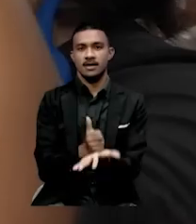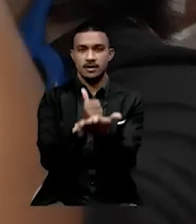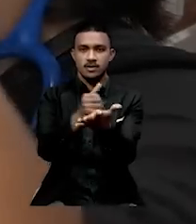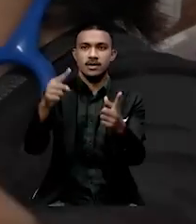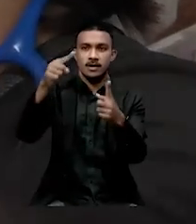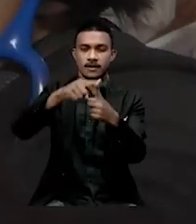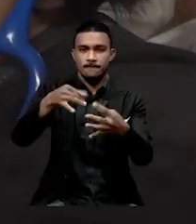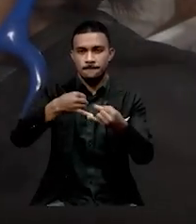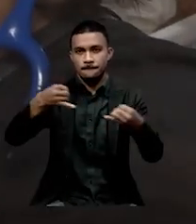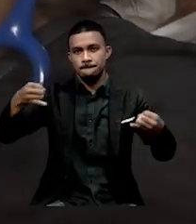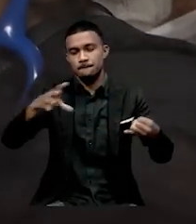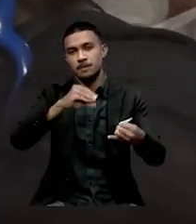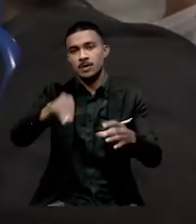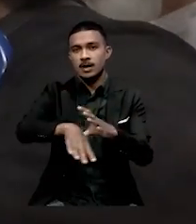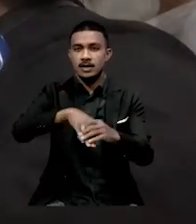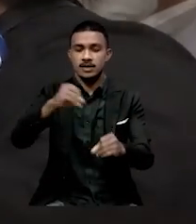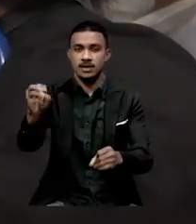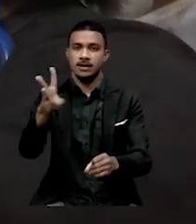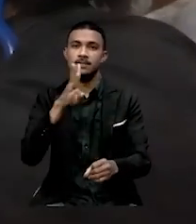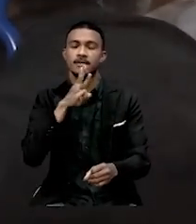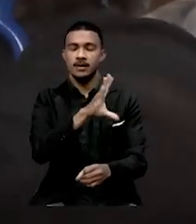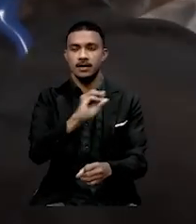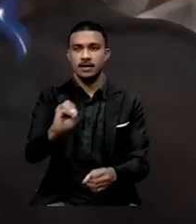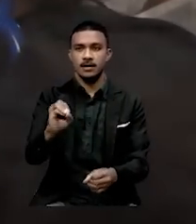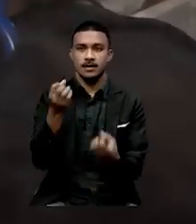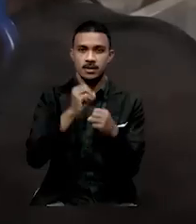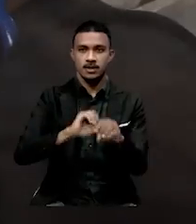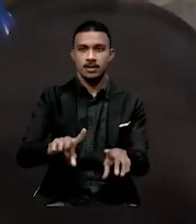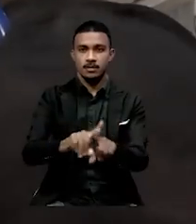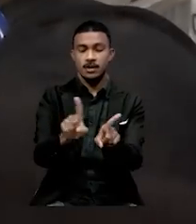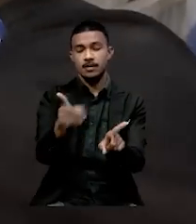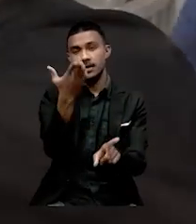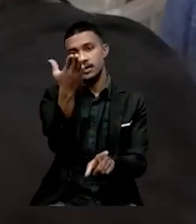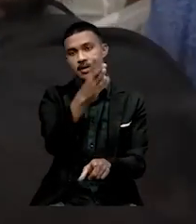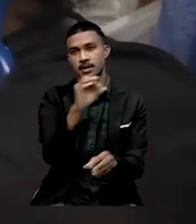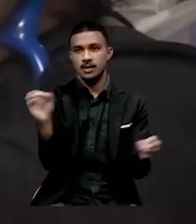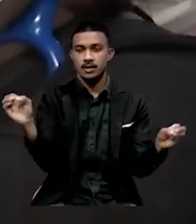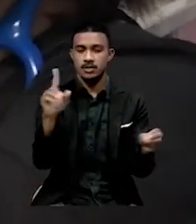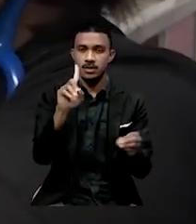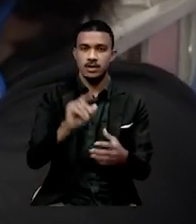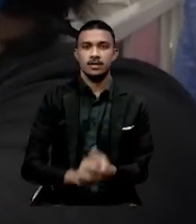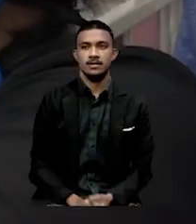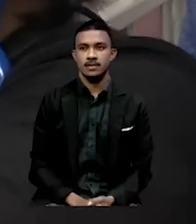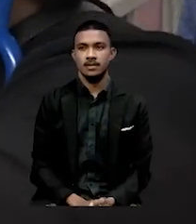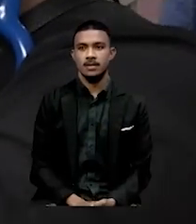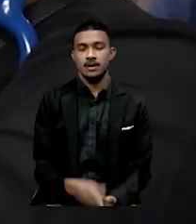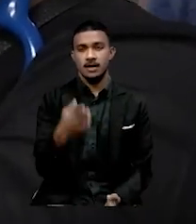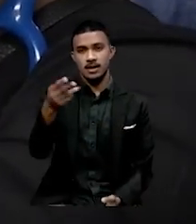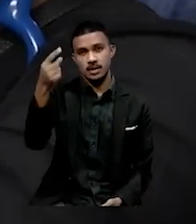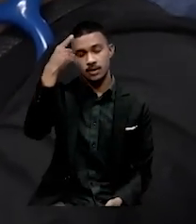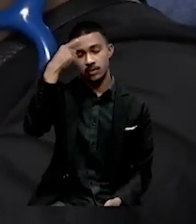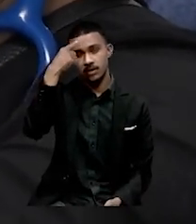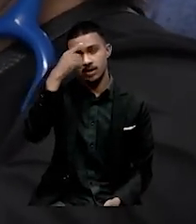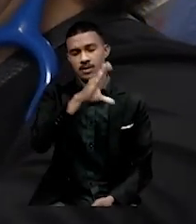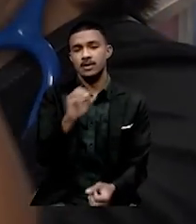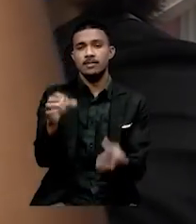para supa sainya be so ihane kabo ya mas nenya kaso ne la osi dan ita kuta ukuan los nebe para